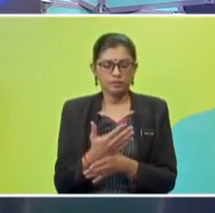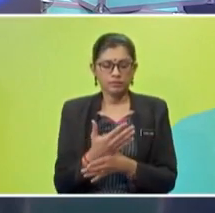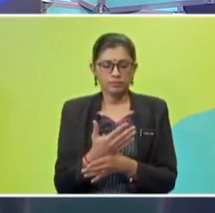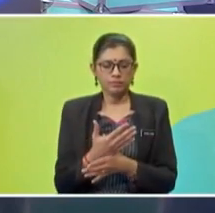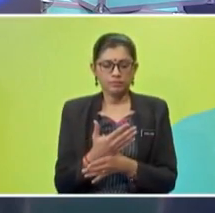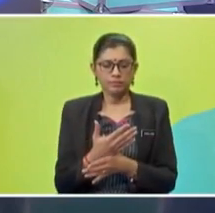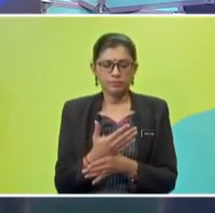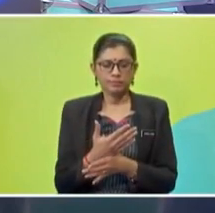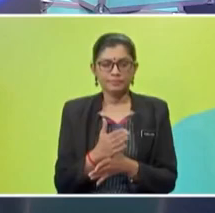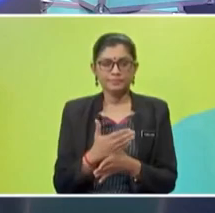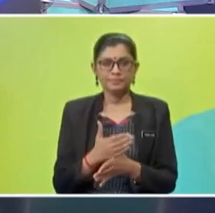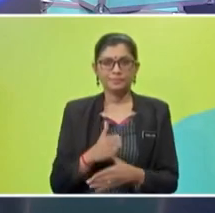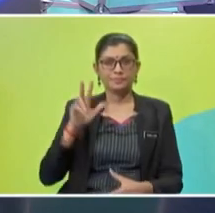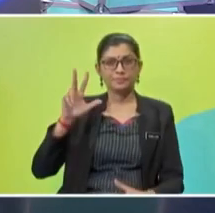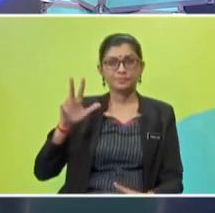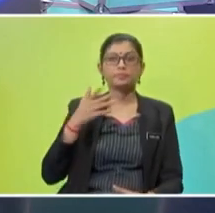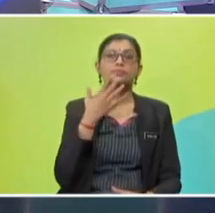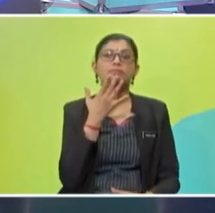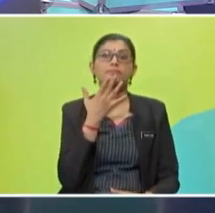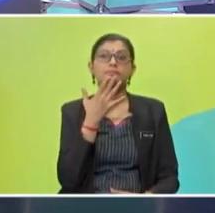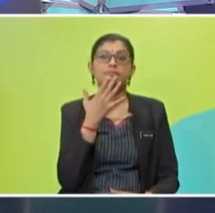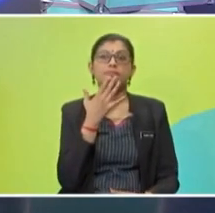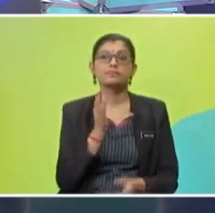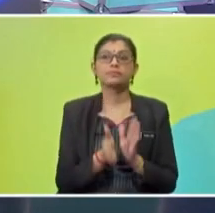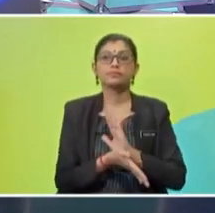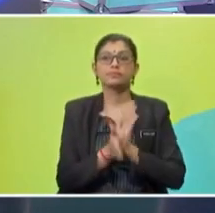g-warnet untuk jadikan dia Eko